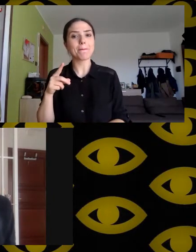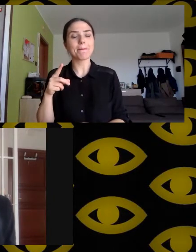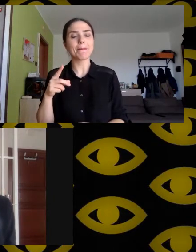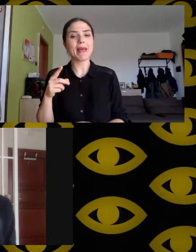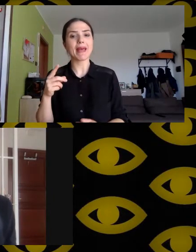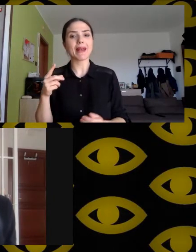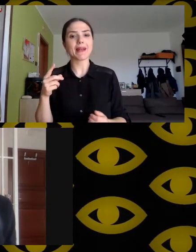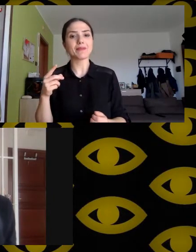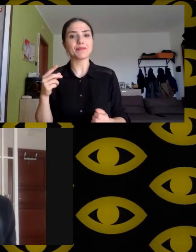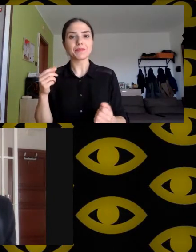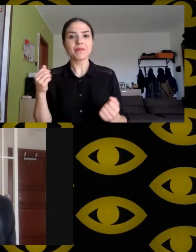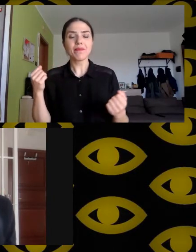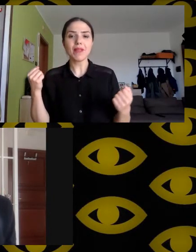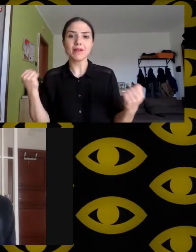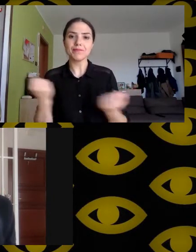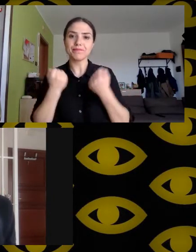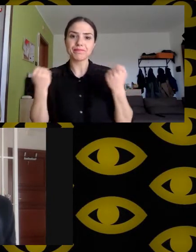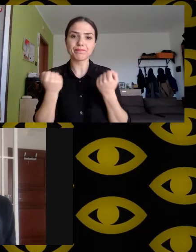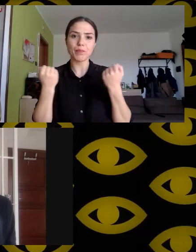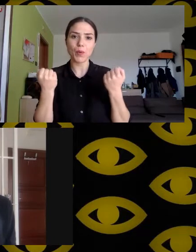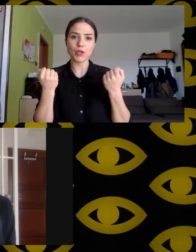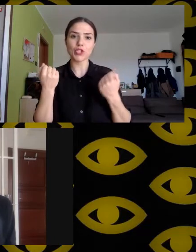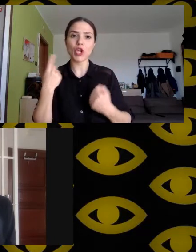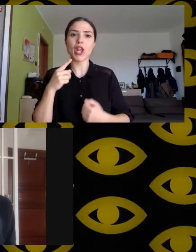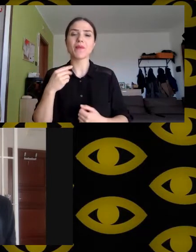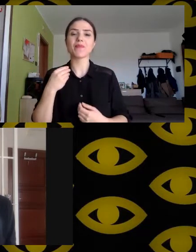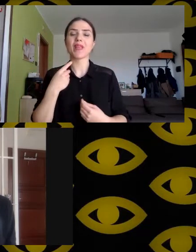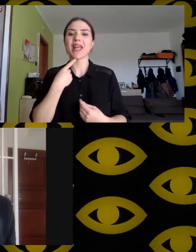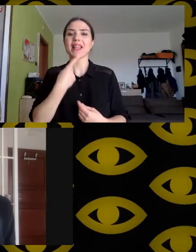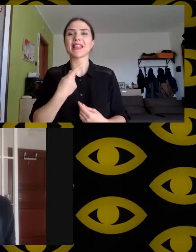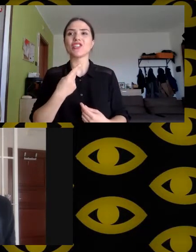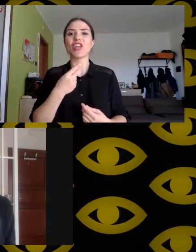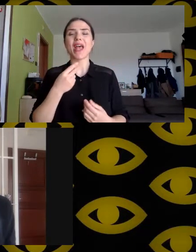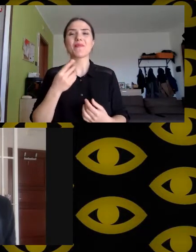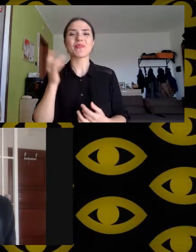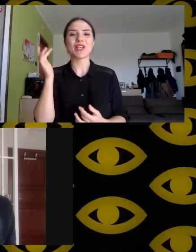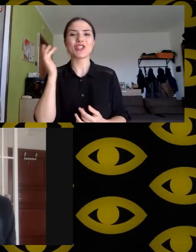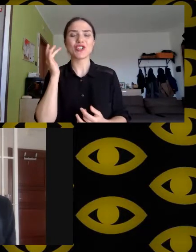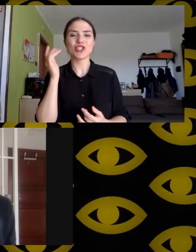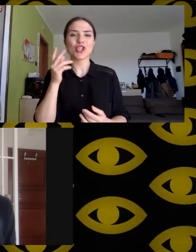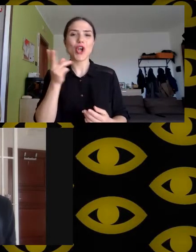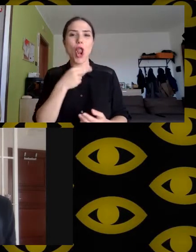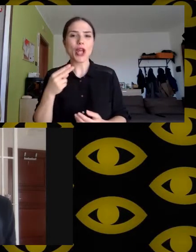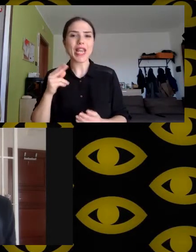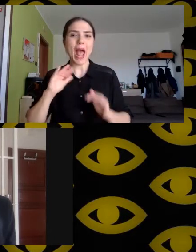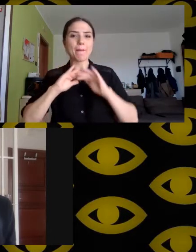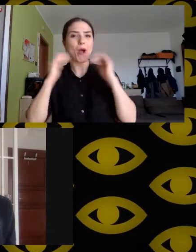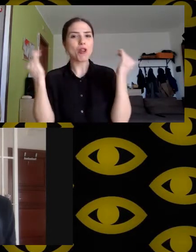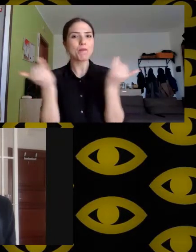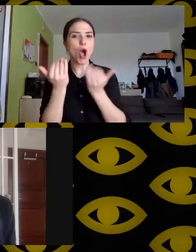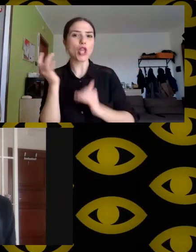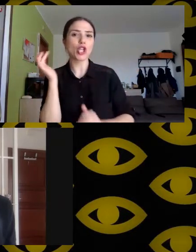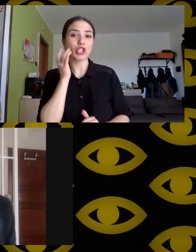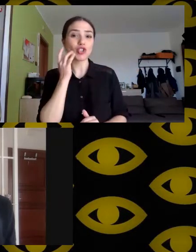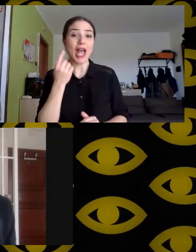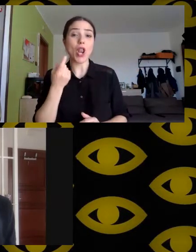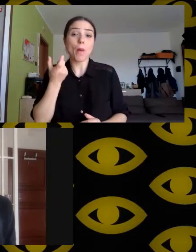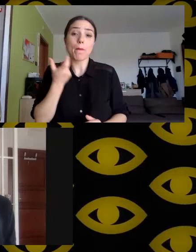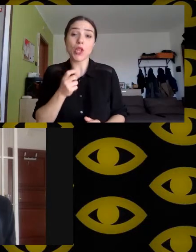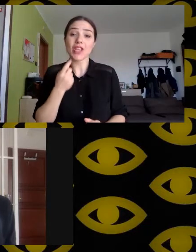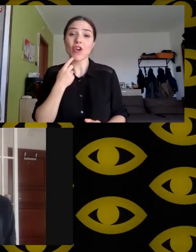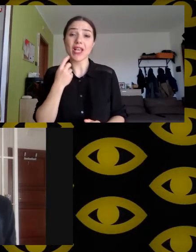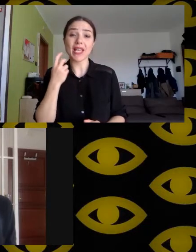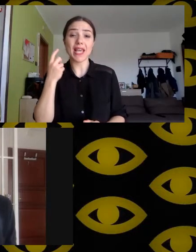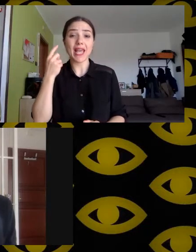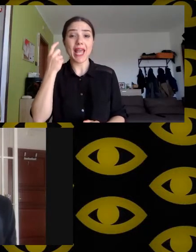che si chiama Yellow the World, che vuol dire coloriamo il mondo di giallo, perché gli ipovedenti, quelli che hanno ancora un residuo visivo, il